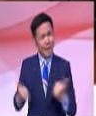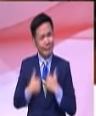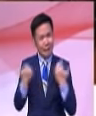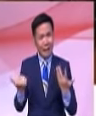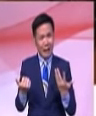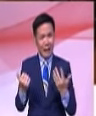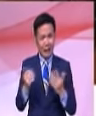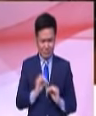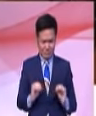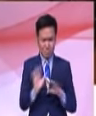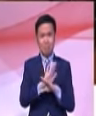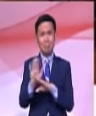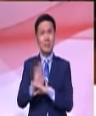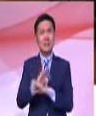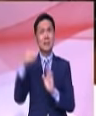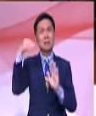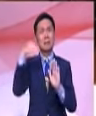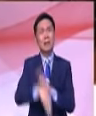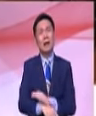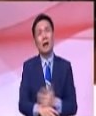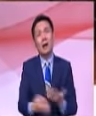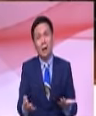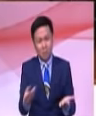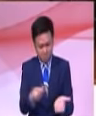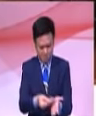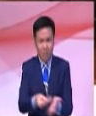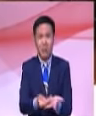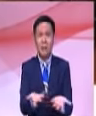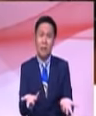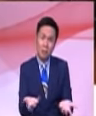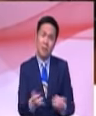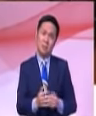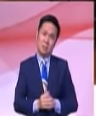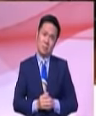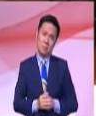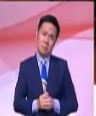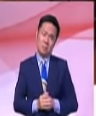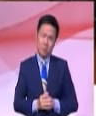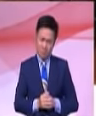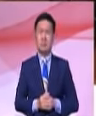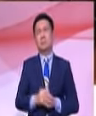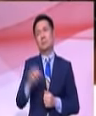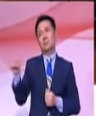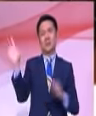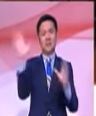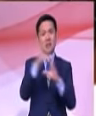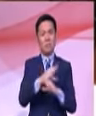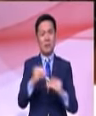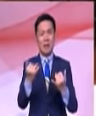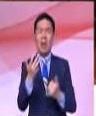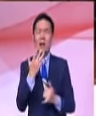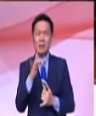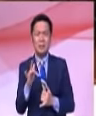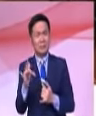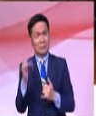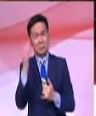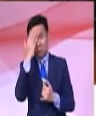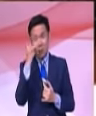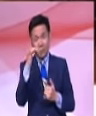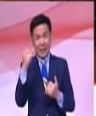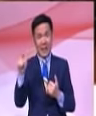orang nak cari rezeki lah. Itu ya punca pendapatan kami orang. Jelasnya Sarawak masih bernasib baik kerana masih